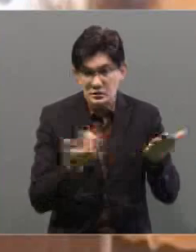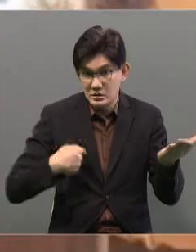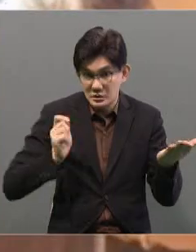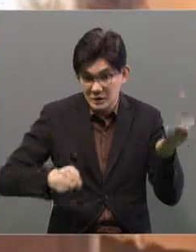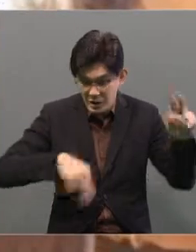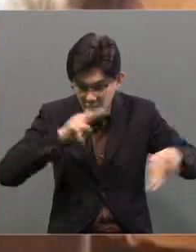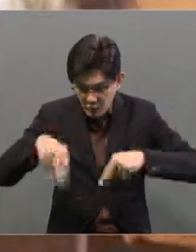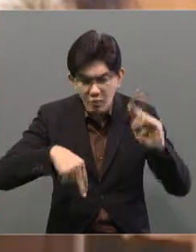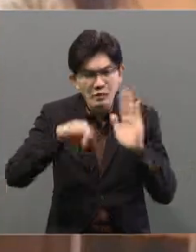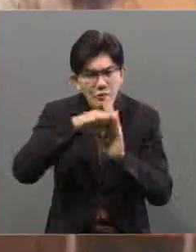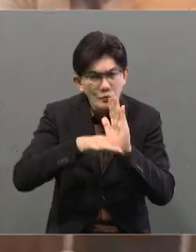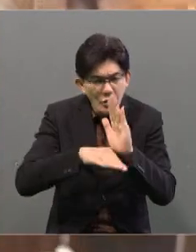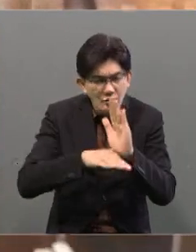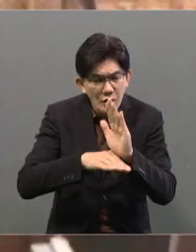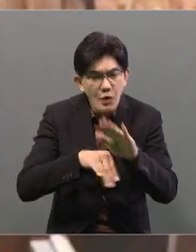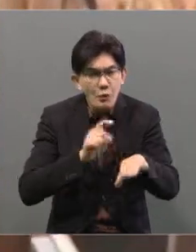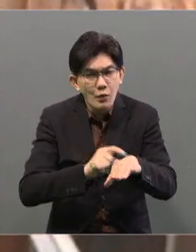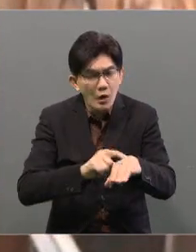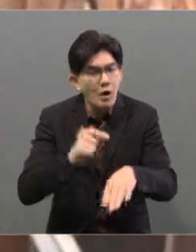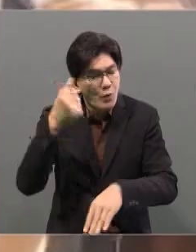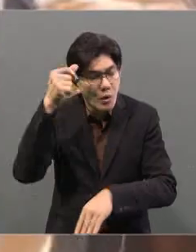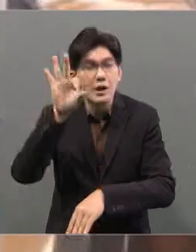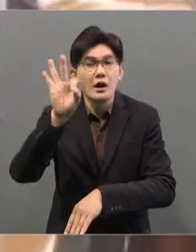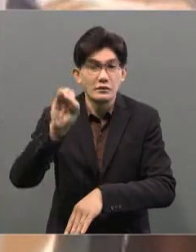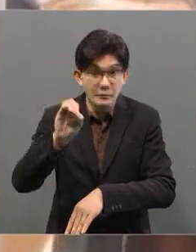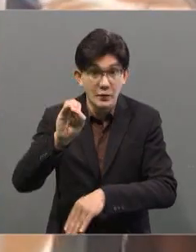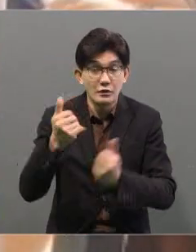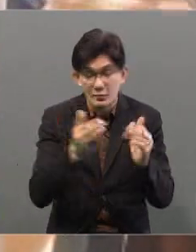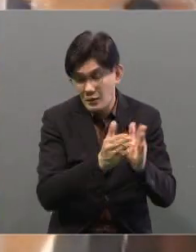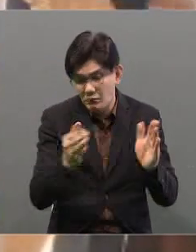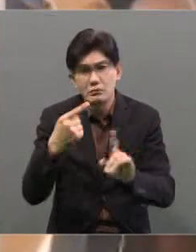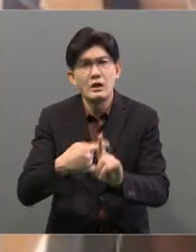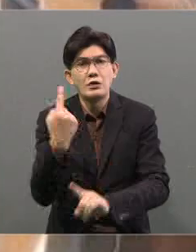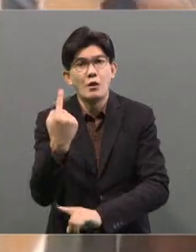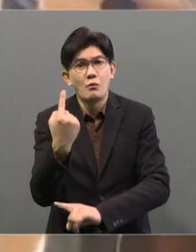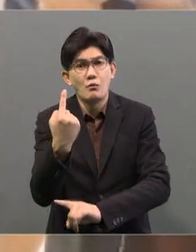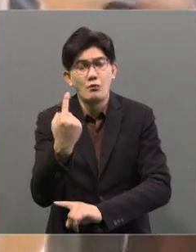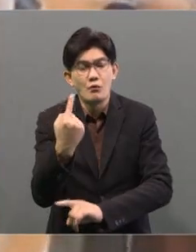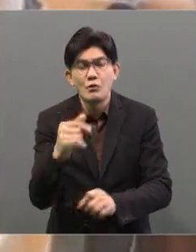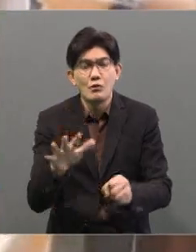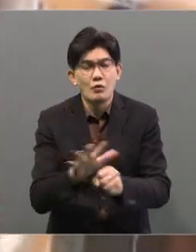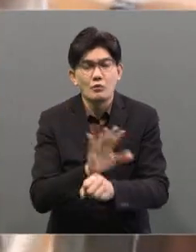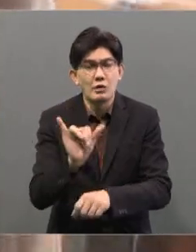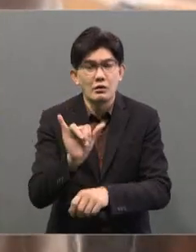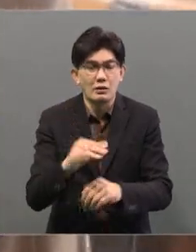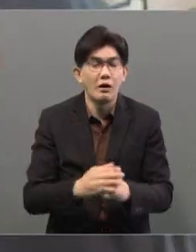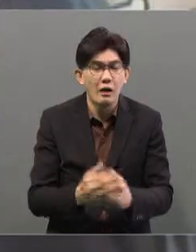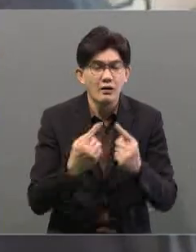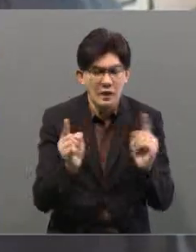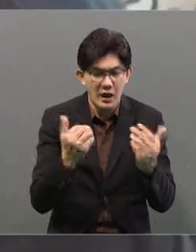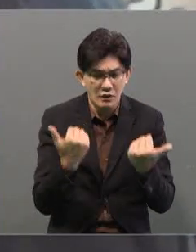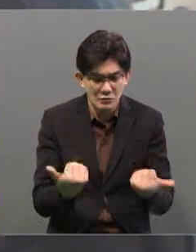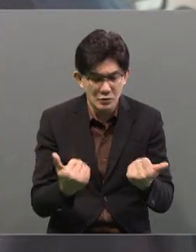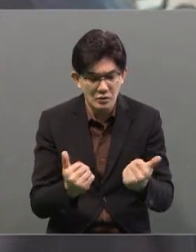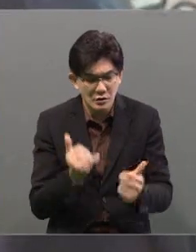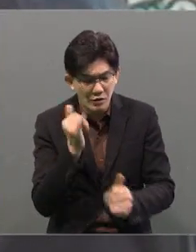ไปเนี่ยตามกระบวนการเนี่ยมันจะต้อง90วันแต่ว่าเนี่ยเขาบอกว่าผ่านไปแค่ประมาณเดือนเดียวเองฮะยังไม่ถึง1ใน3เลยอ่ะแต่กลับมี